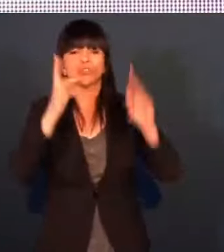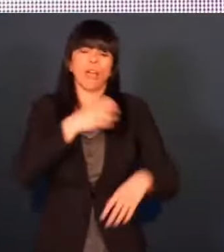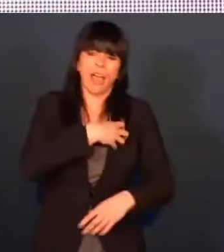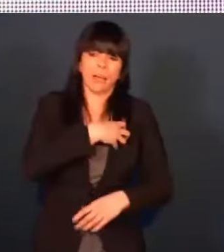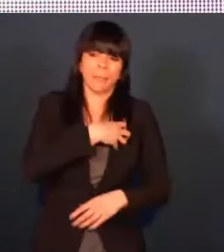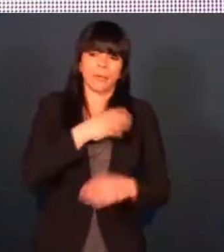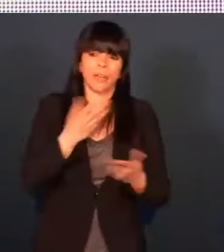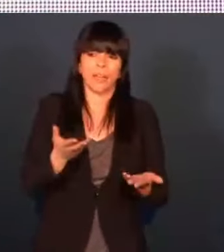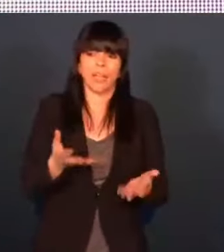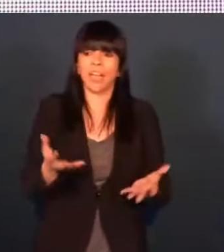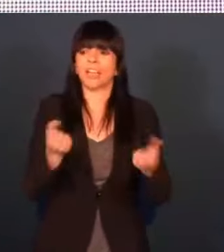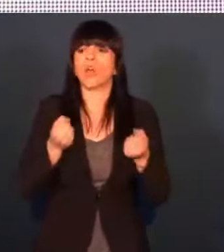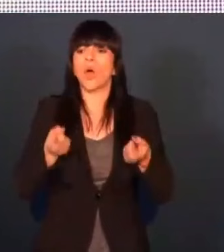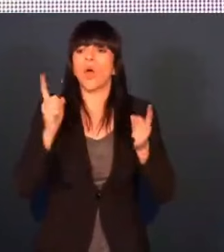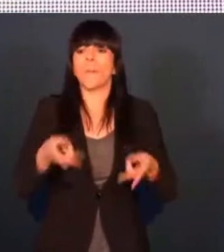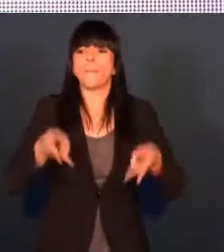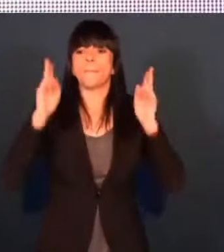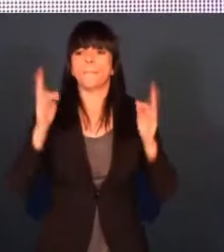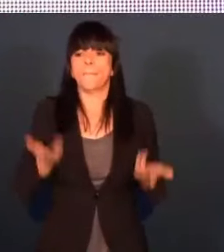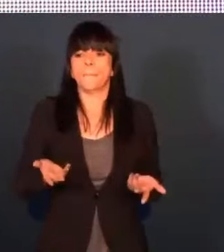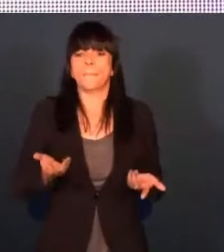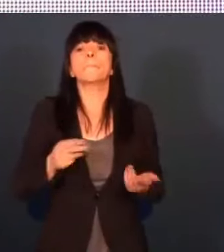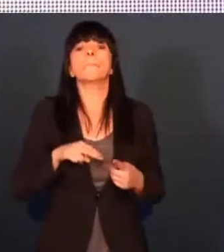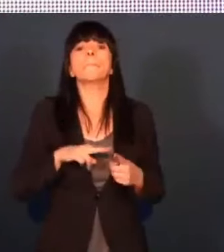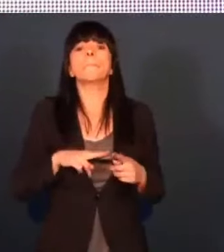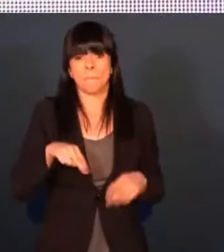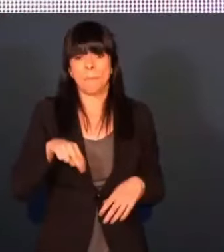Пеевски. И това трябва да бъде ясно.